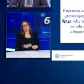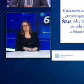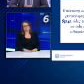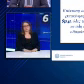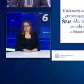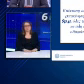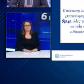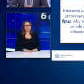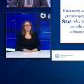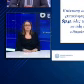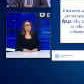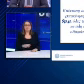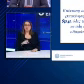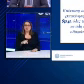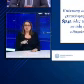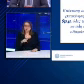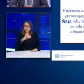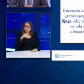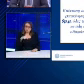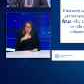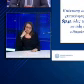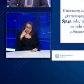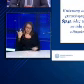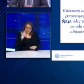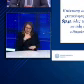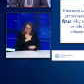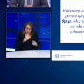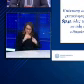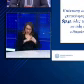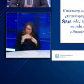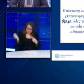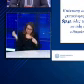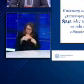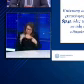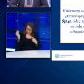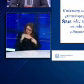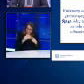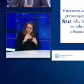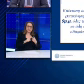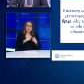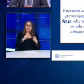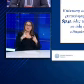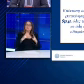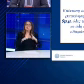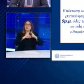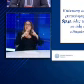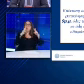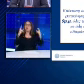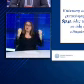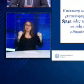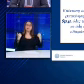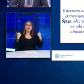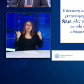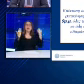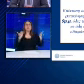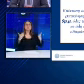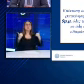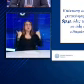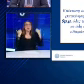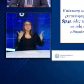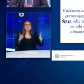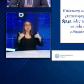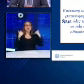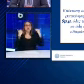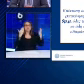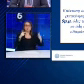διαθέσιμα εμβόλια. Εκμεταλλευόμαστε τον καλύτερο καιρό και δίνουμε τη δυνατότητα περισσότερων δραστηριοτήτων σε εξωτερικούς χώρους.